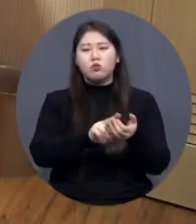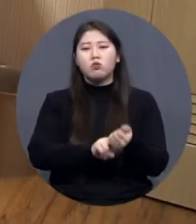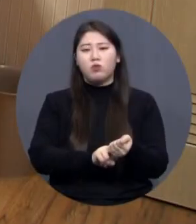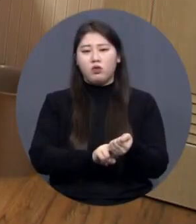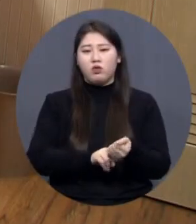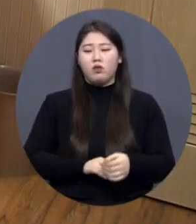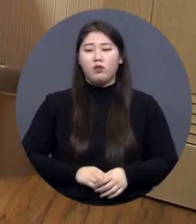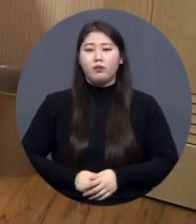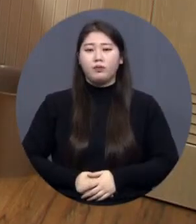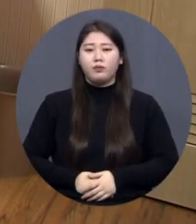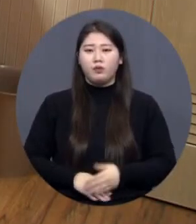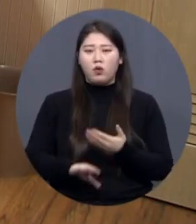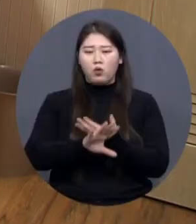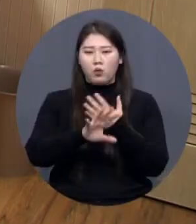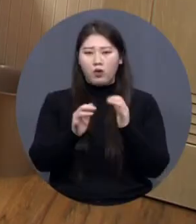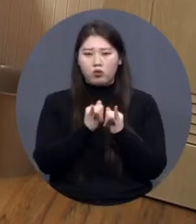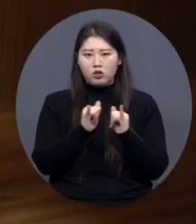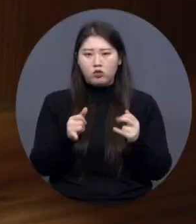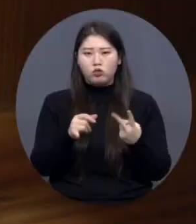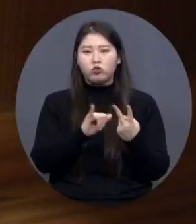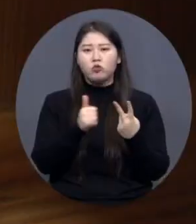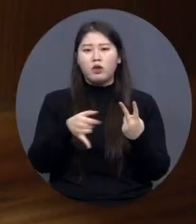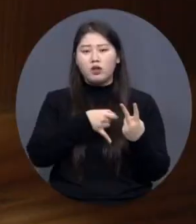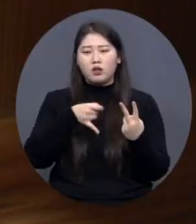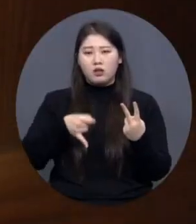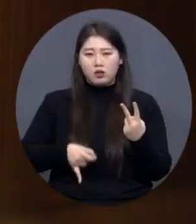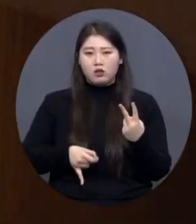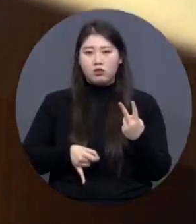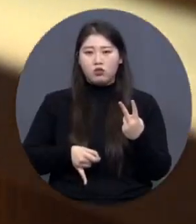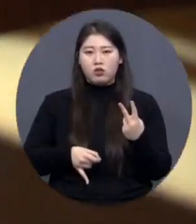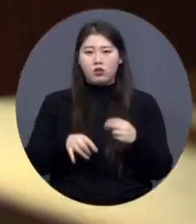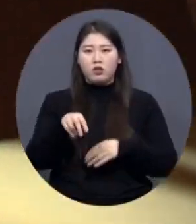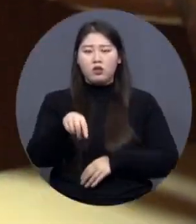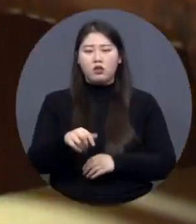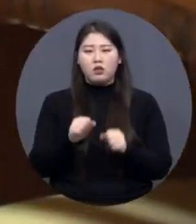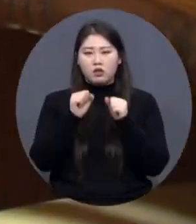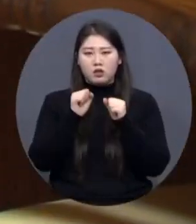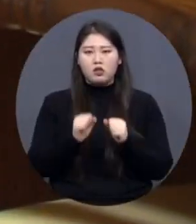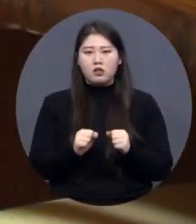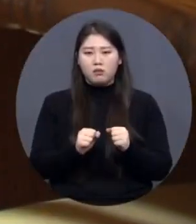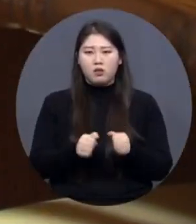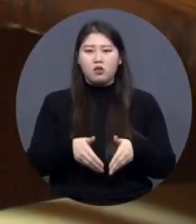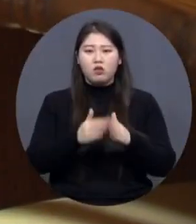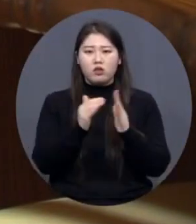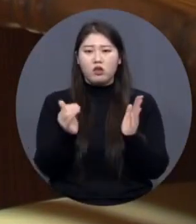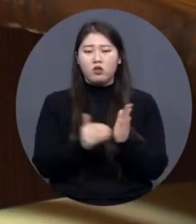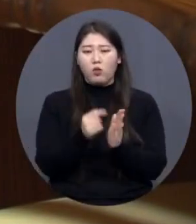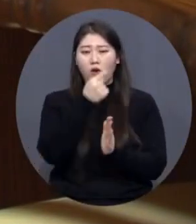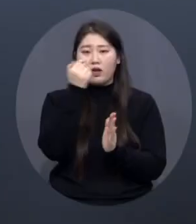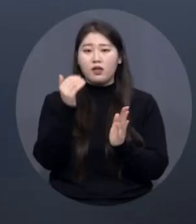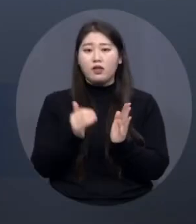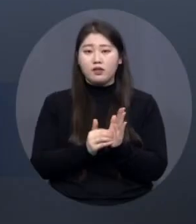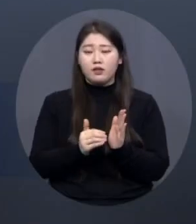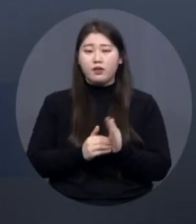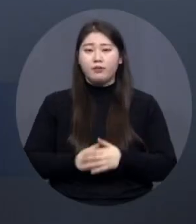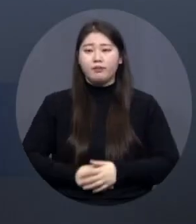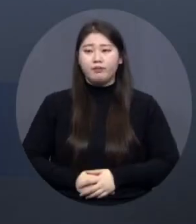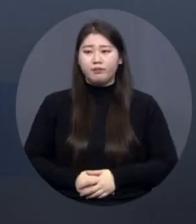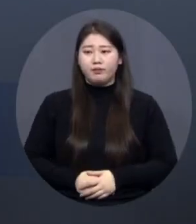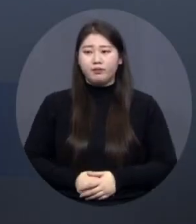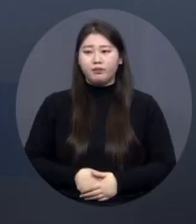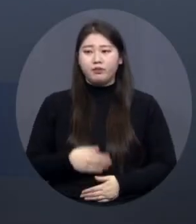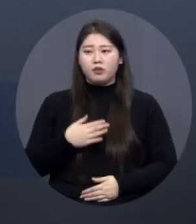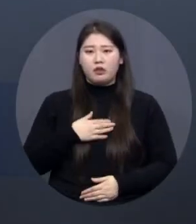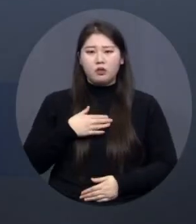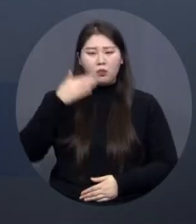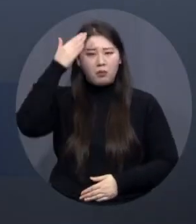놨습니다 외국인 두 명이 나흘 동안 머물며 설치한 것으로 추정됩니다 마치 그림자처럼 전혀 표시가